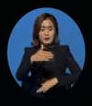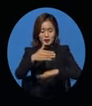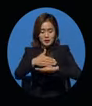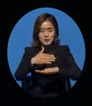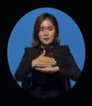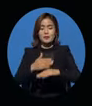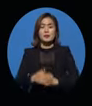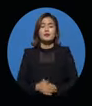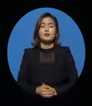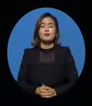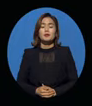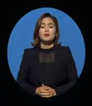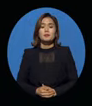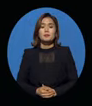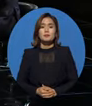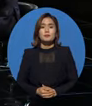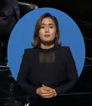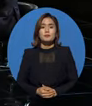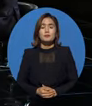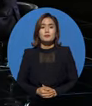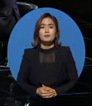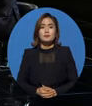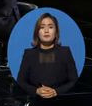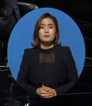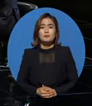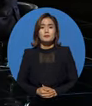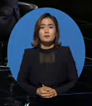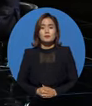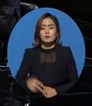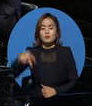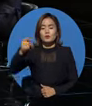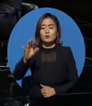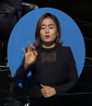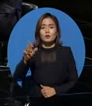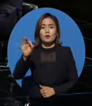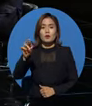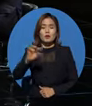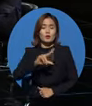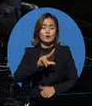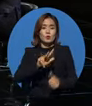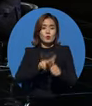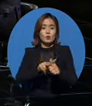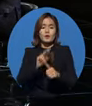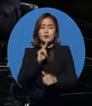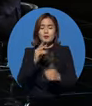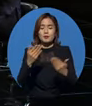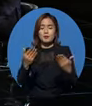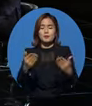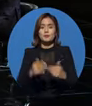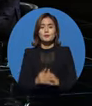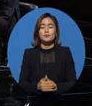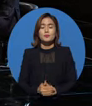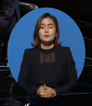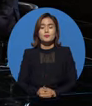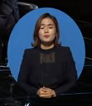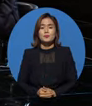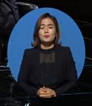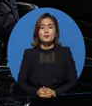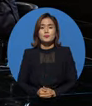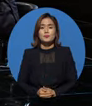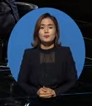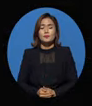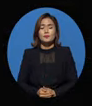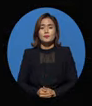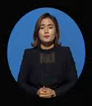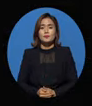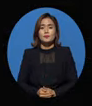감사합니다 4 이어서 송영길 후보 순서입니다 역시 2분 동안 마무리 연사를 부탁드립니다